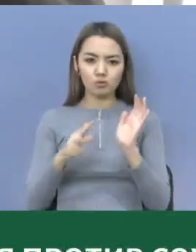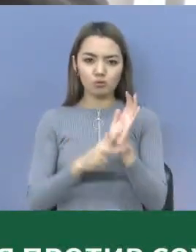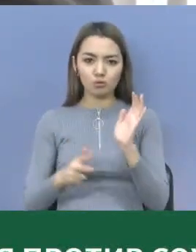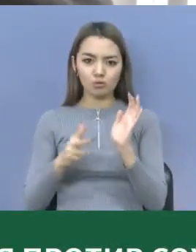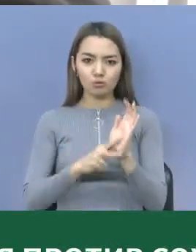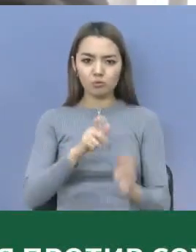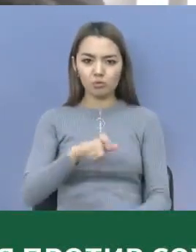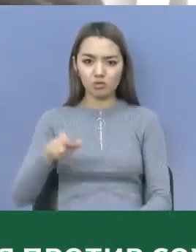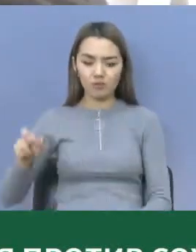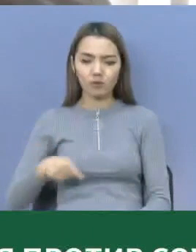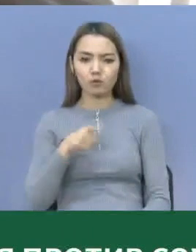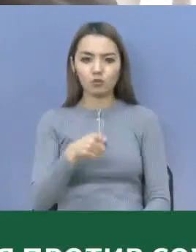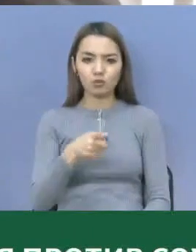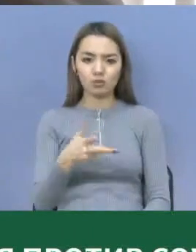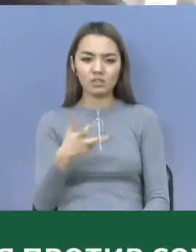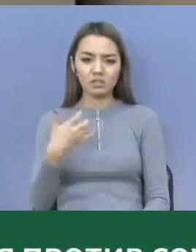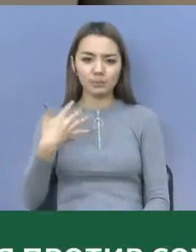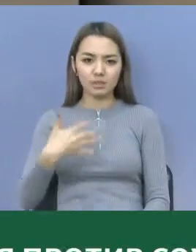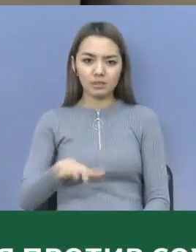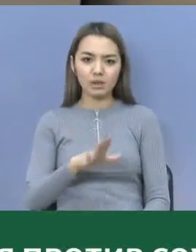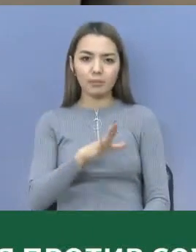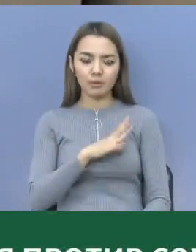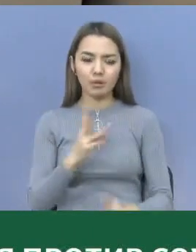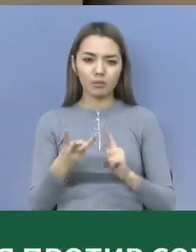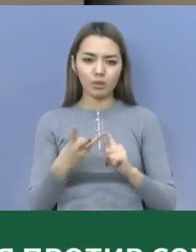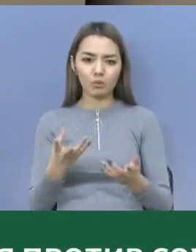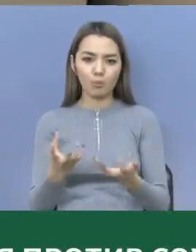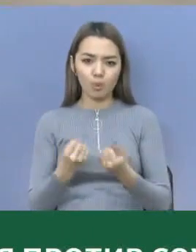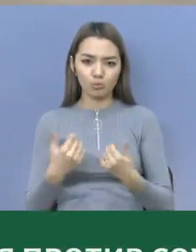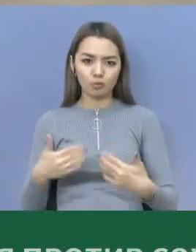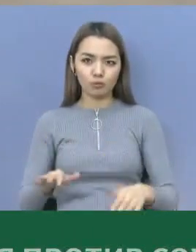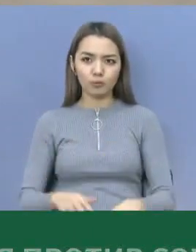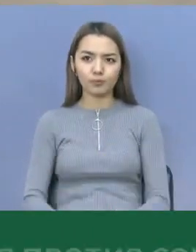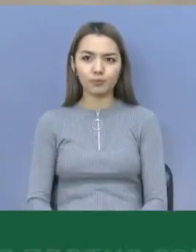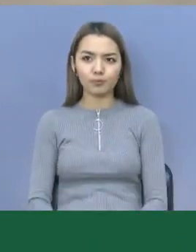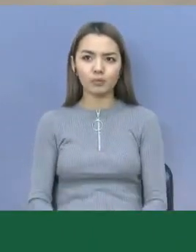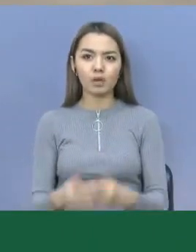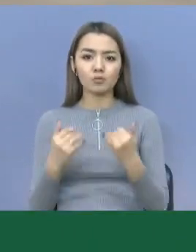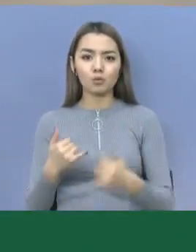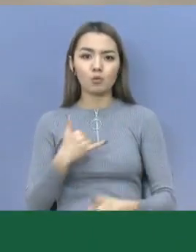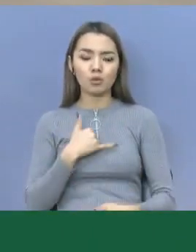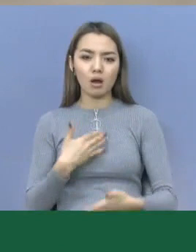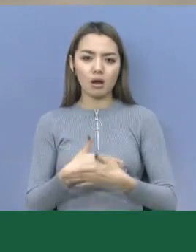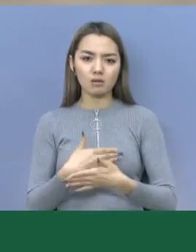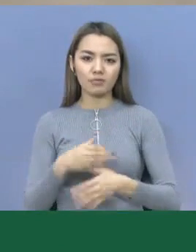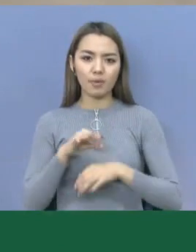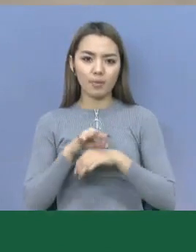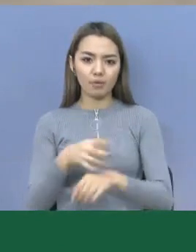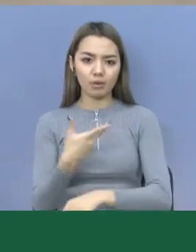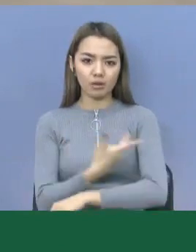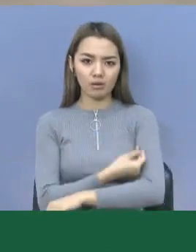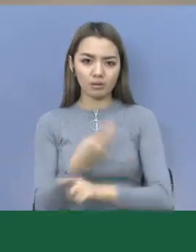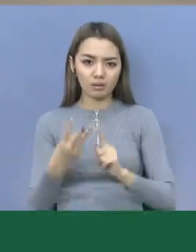7688 человек, из них 1355 прошли ревакцинацию. На сегодня у нас активно проходит ревакцинацию